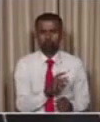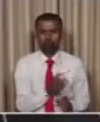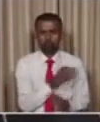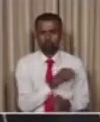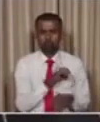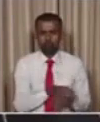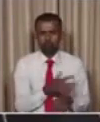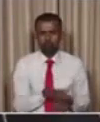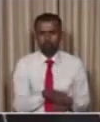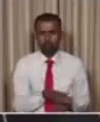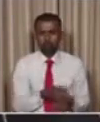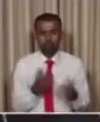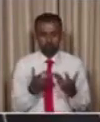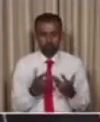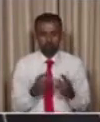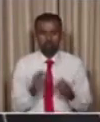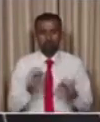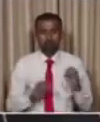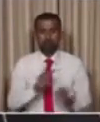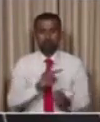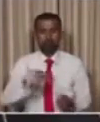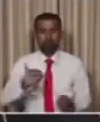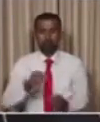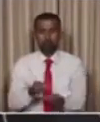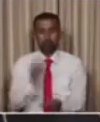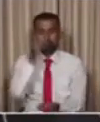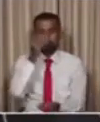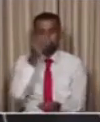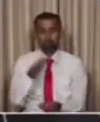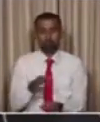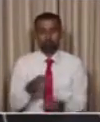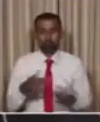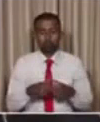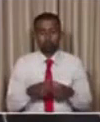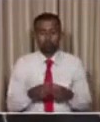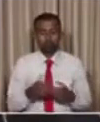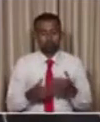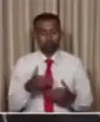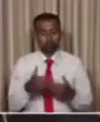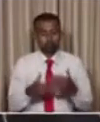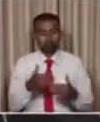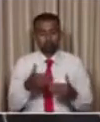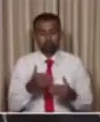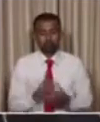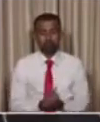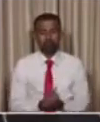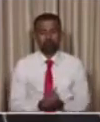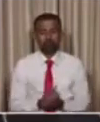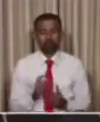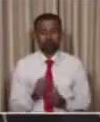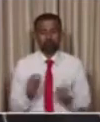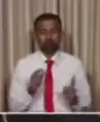හඳුනාගෙන තිබුණේ. ඒ ප්‍රමාණය 26% දක්වා වැඩි වුණා. ඒ අර්බුදය දිගින් දිගටම සිදුවමින් පවතින දෙයක්. ගරු